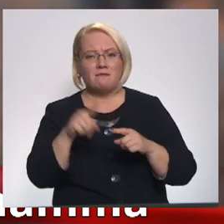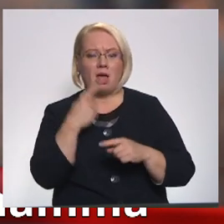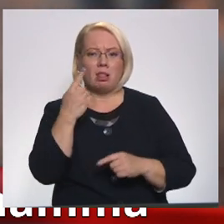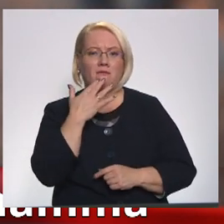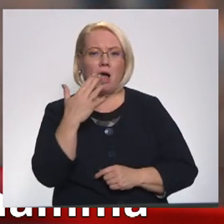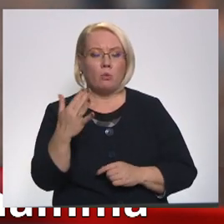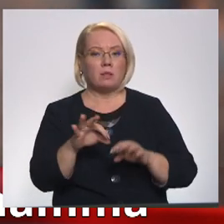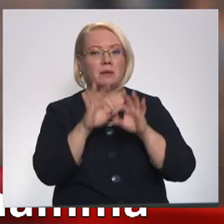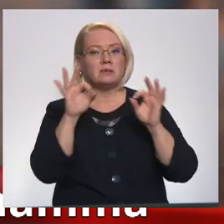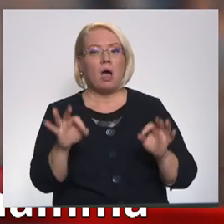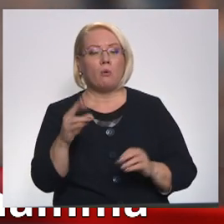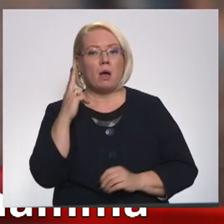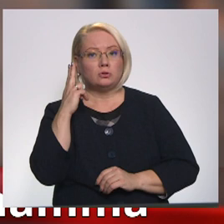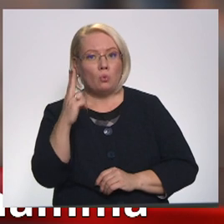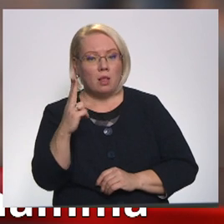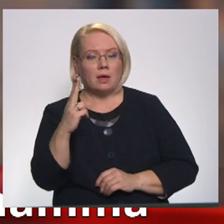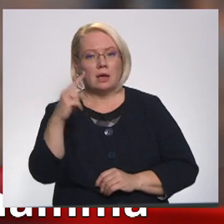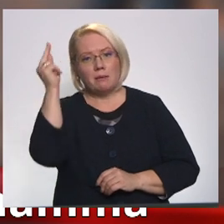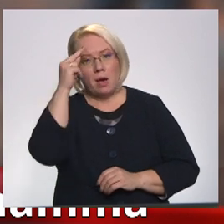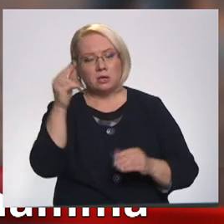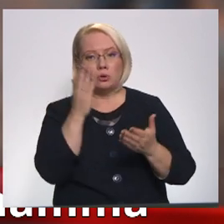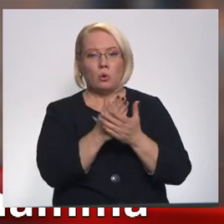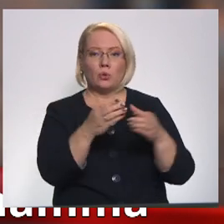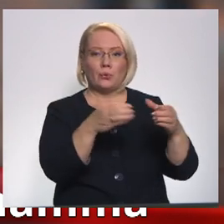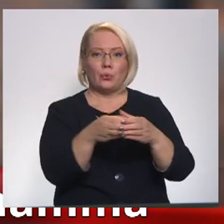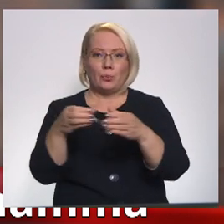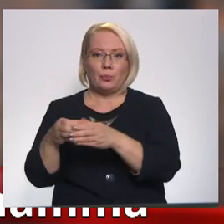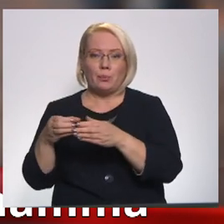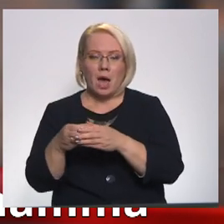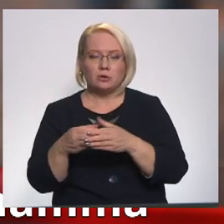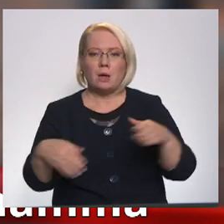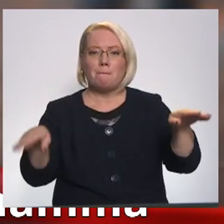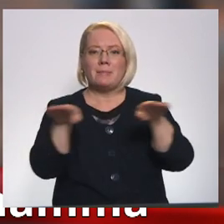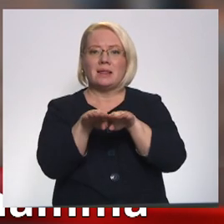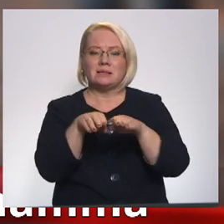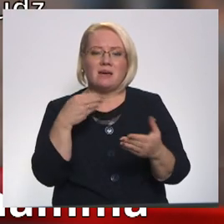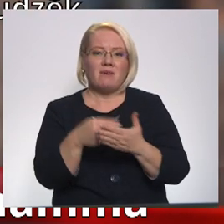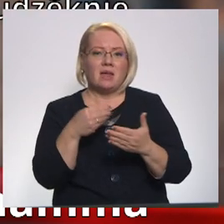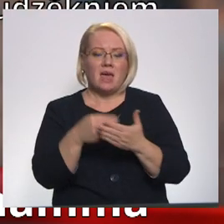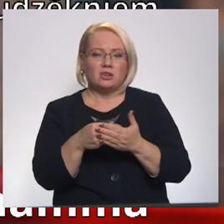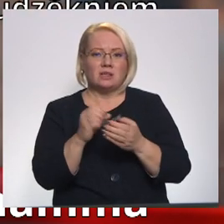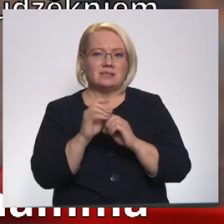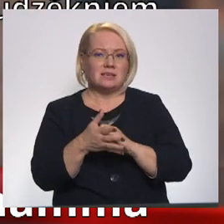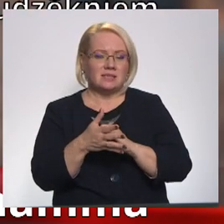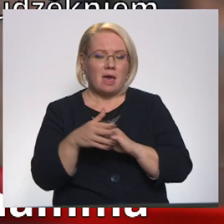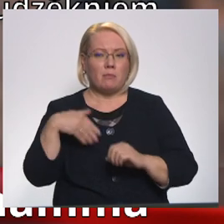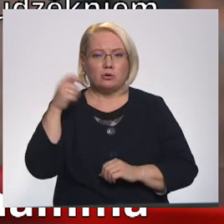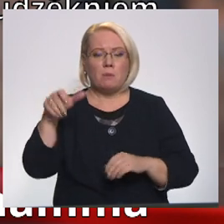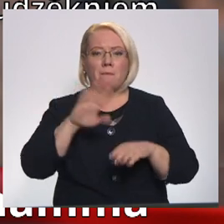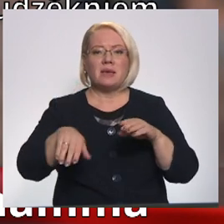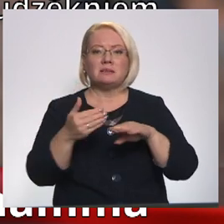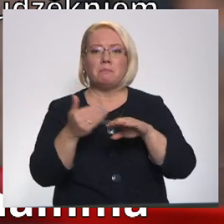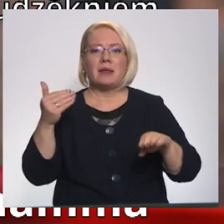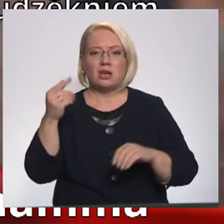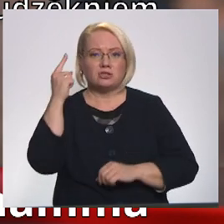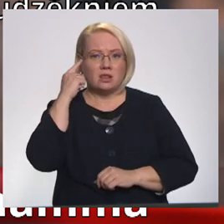taču sākumā tika solīts, ka mācības notiks grupās un ar pielīdzinātu vērtēšanas sistēmu audzēkņiem bez priekšzināšanām.